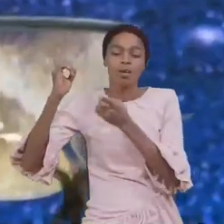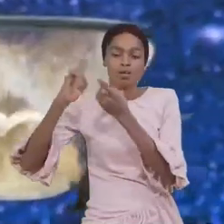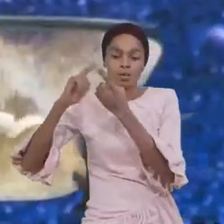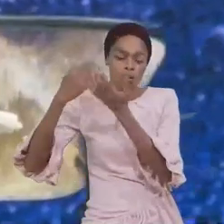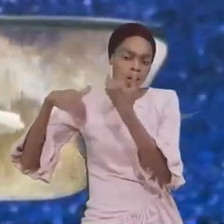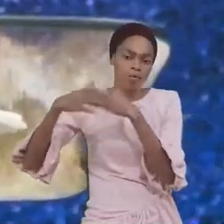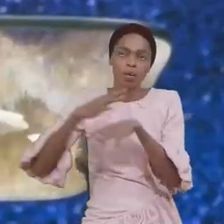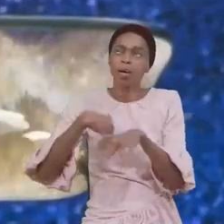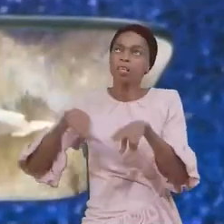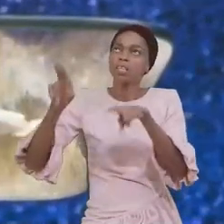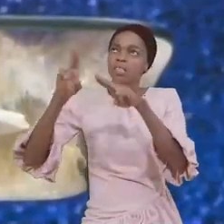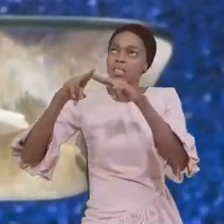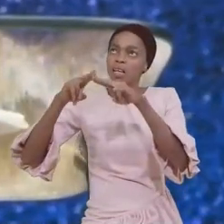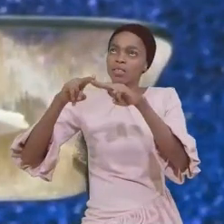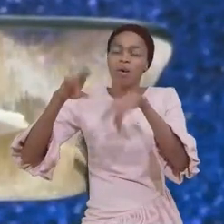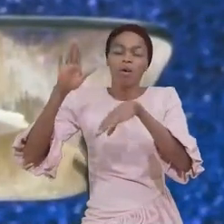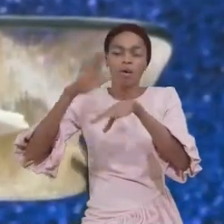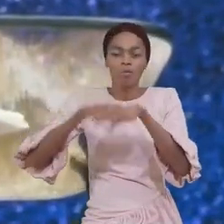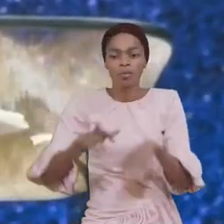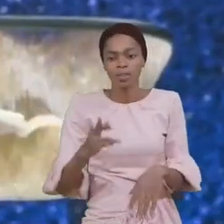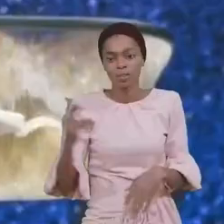à la droite de Dieu.